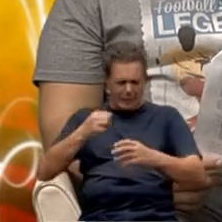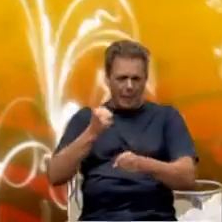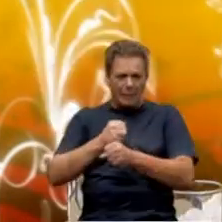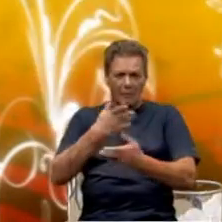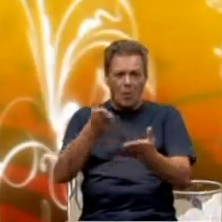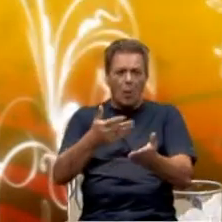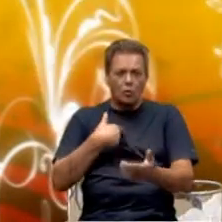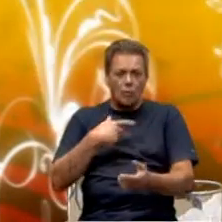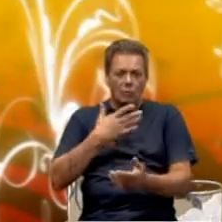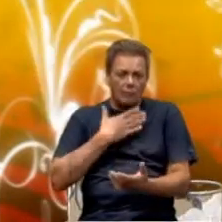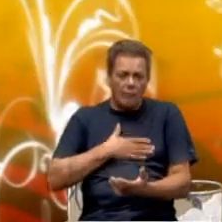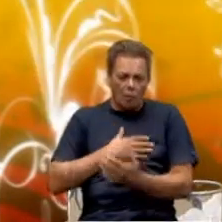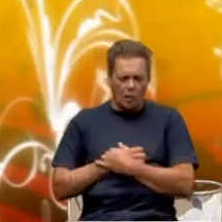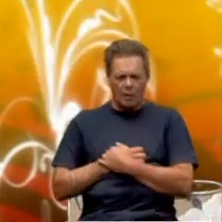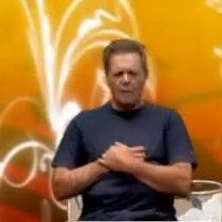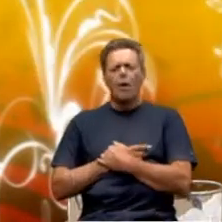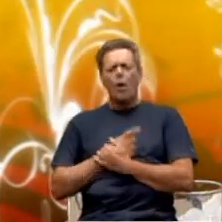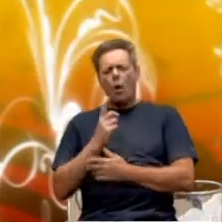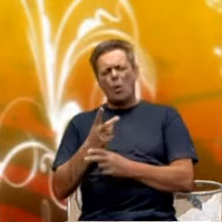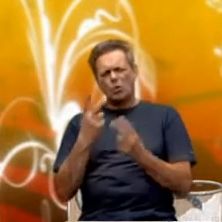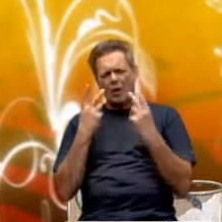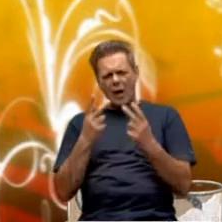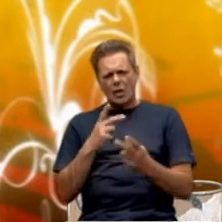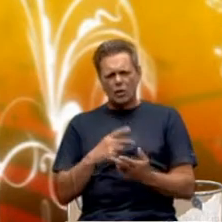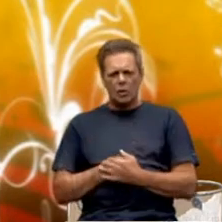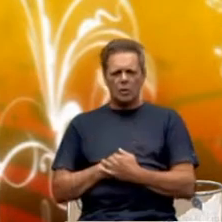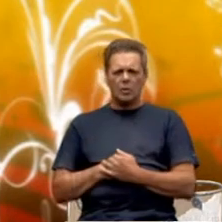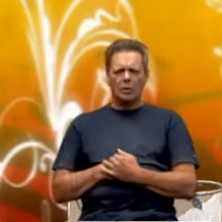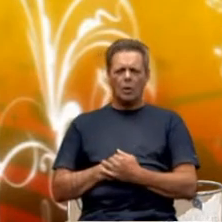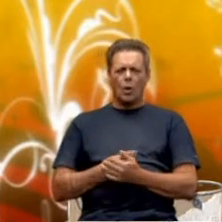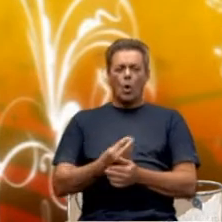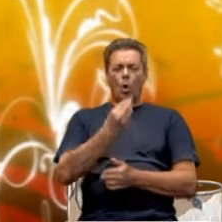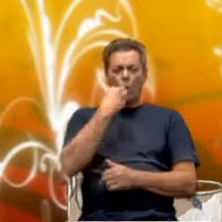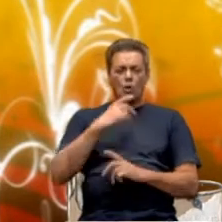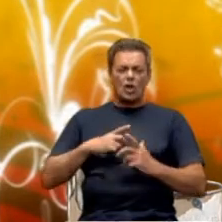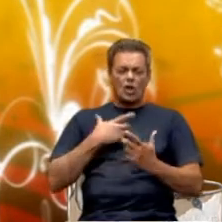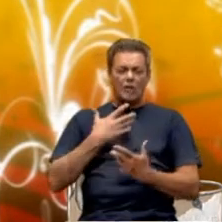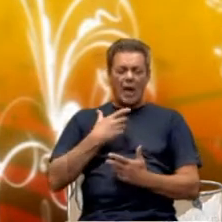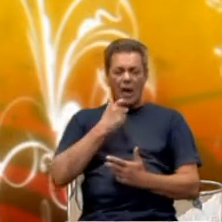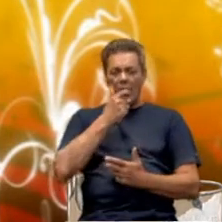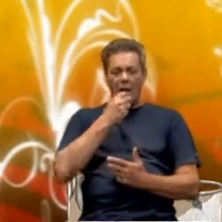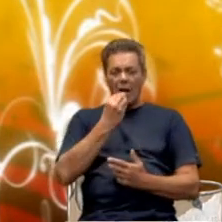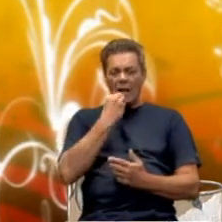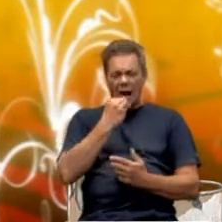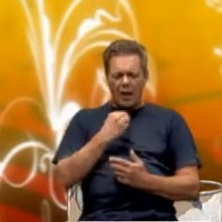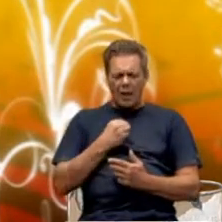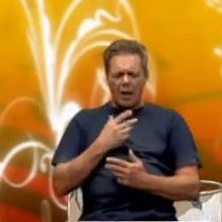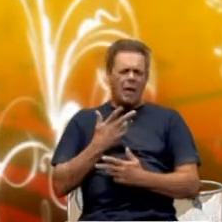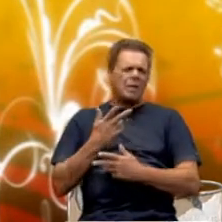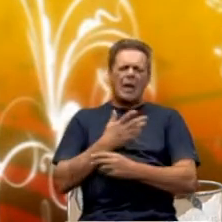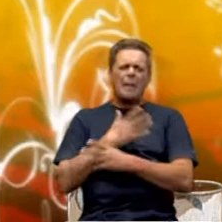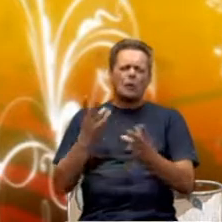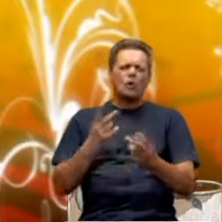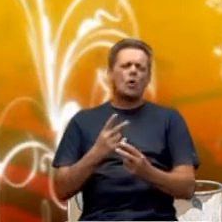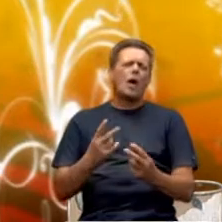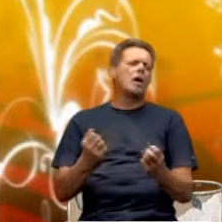što je sigurno vam je jako naglasila, unos žive hrane u vaš organizam je od neprocjenjive